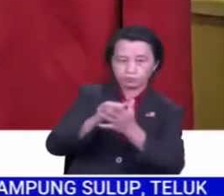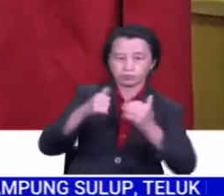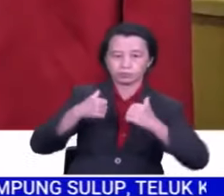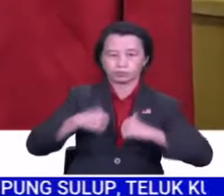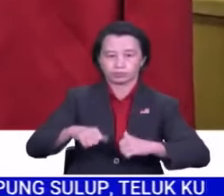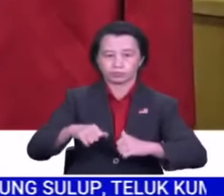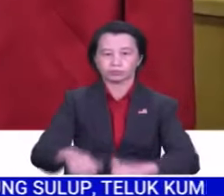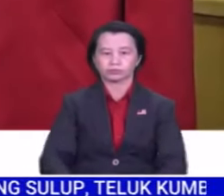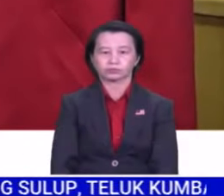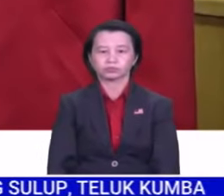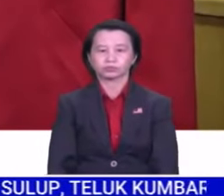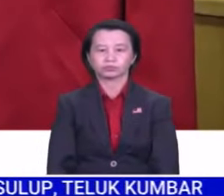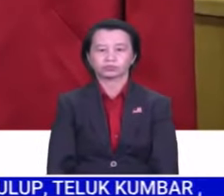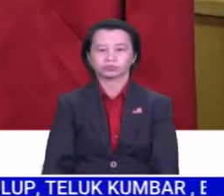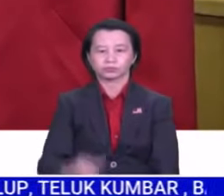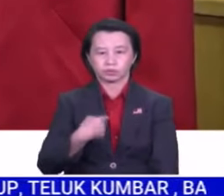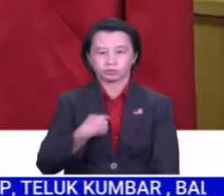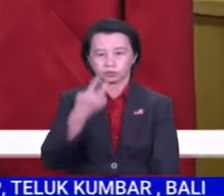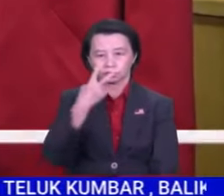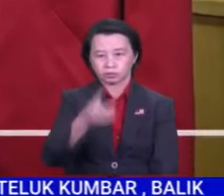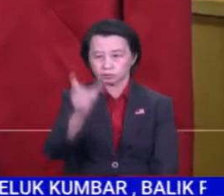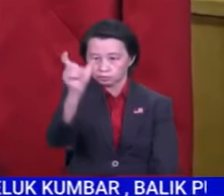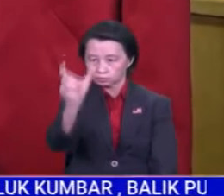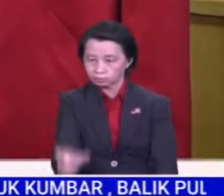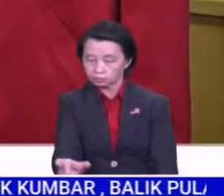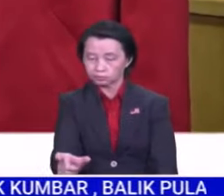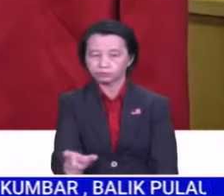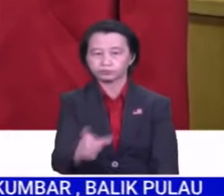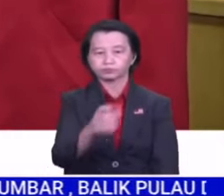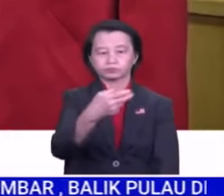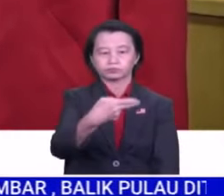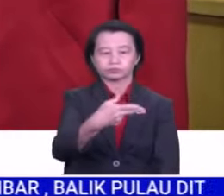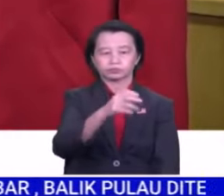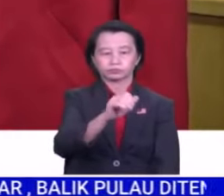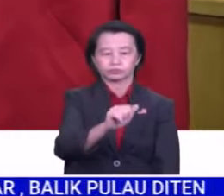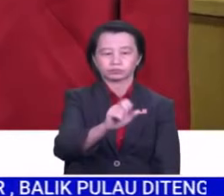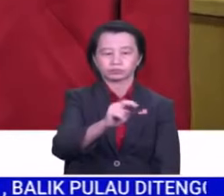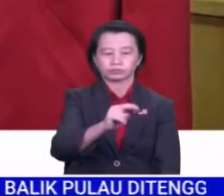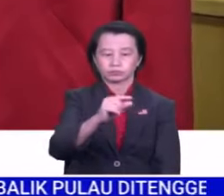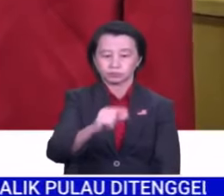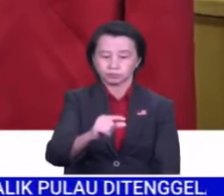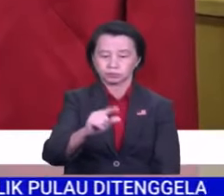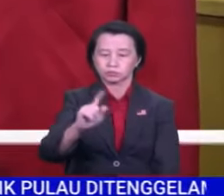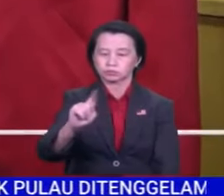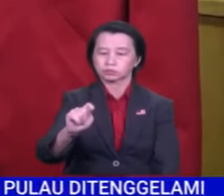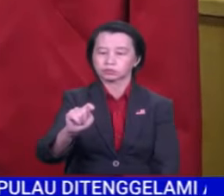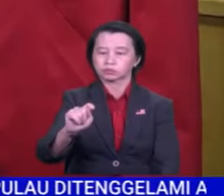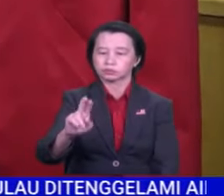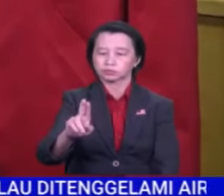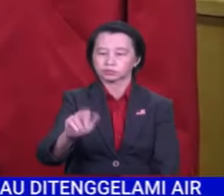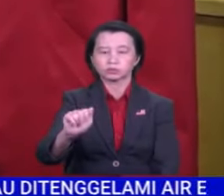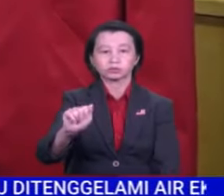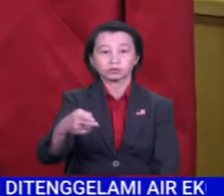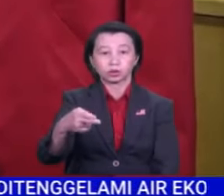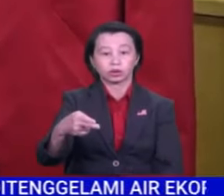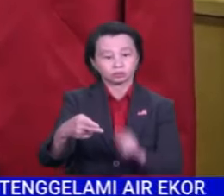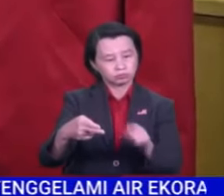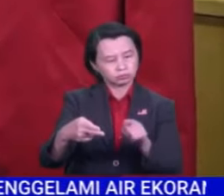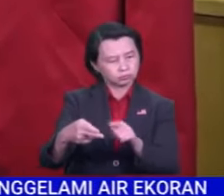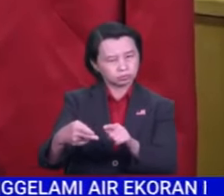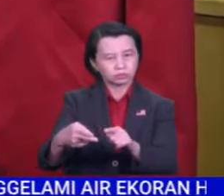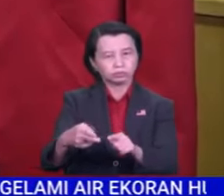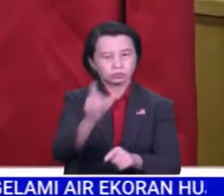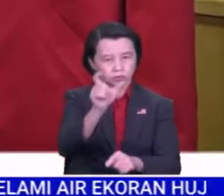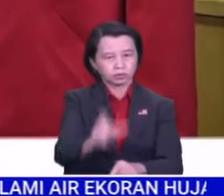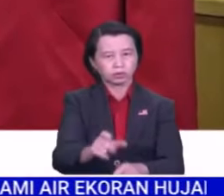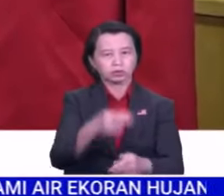Saya melihat figura Hang Tuah itu sebagai satu nama yang besar untuk diambil dan juga